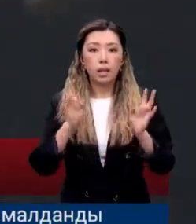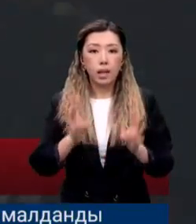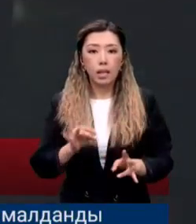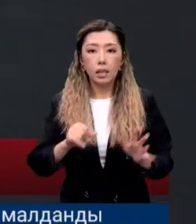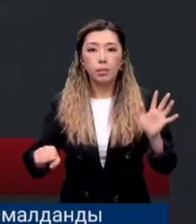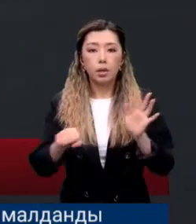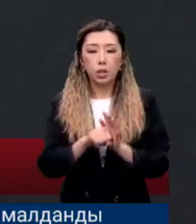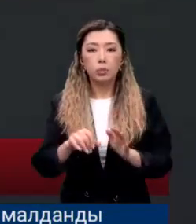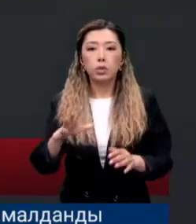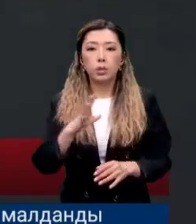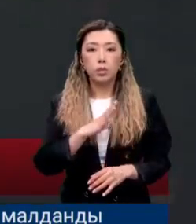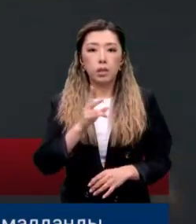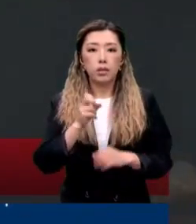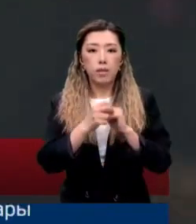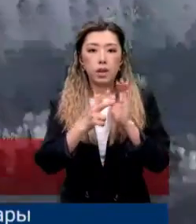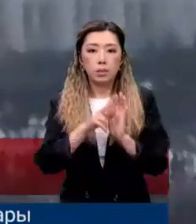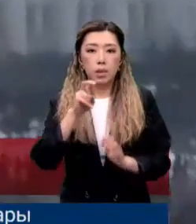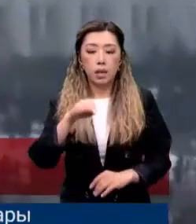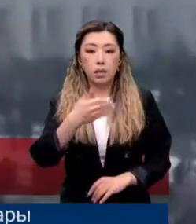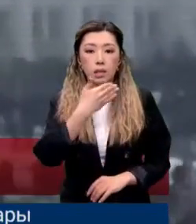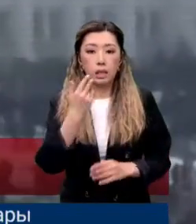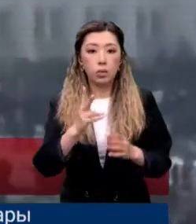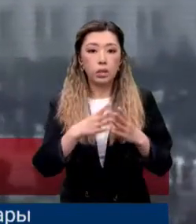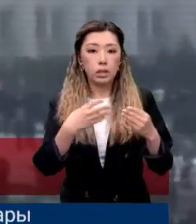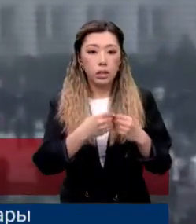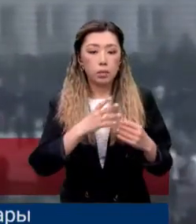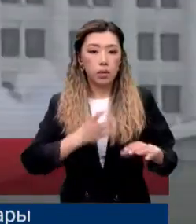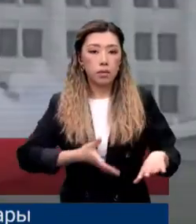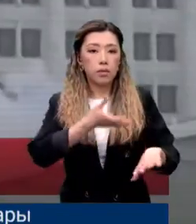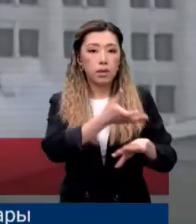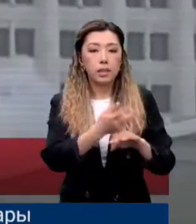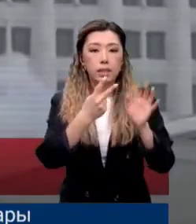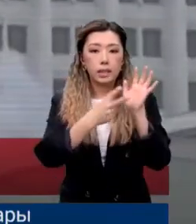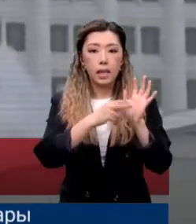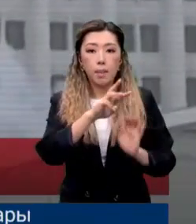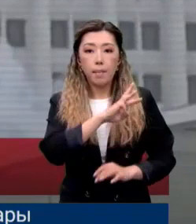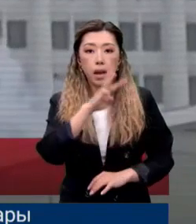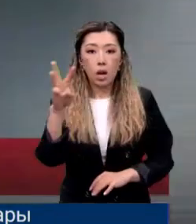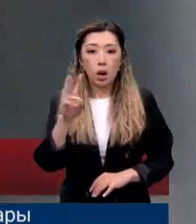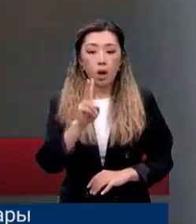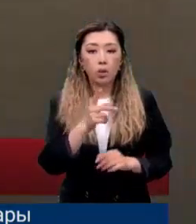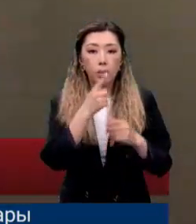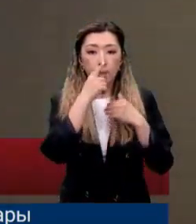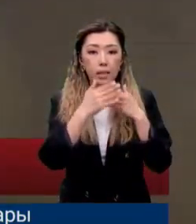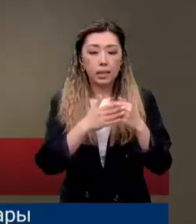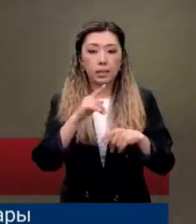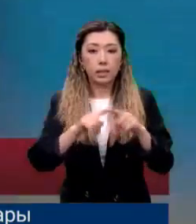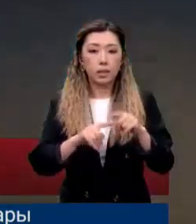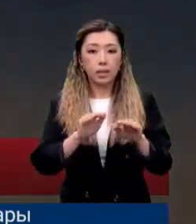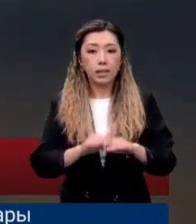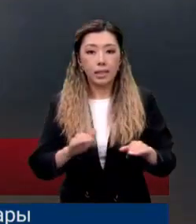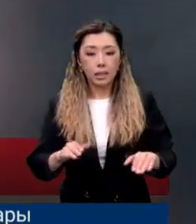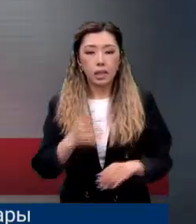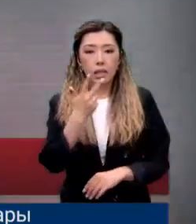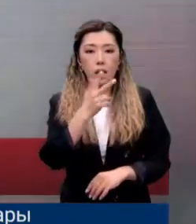погибших оказались и несовершеннолетние. Семьям погибших выплатили по 7 миллионов тенге, а близким тяжело раненых детей по 3 миллиона